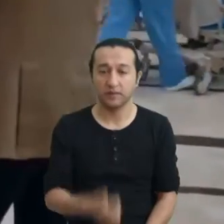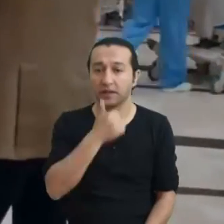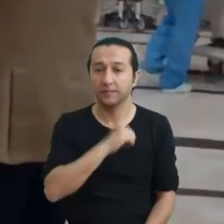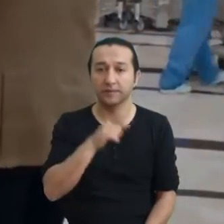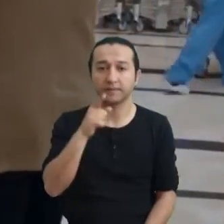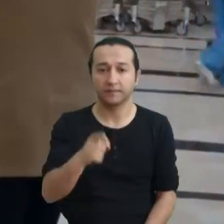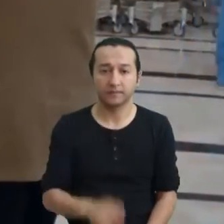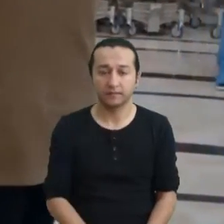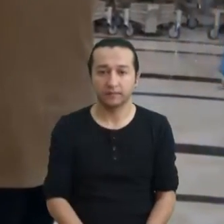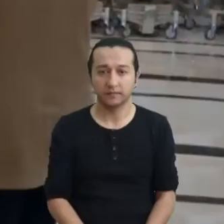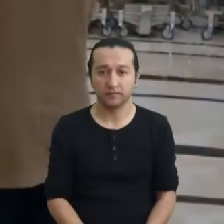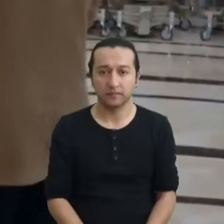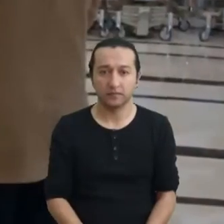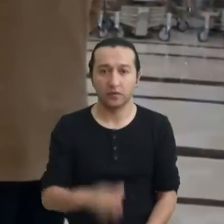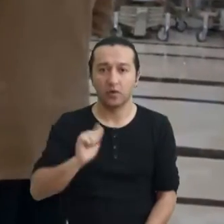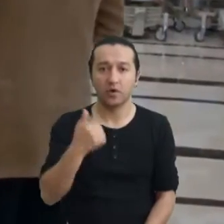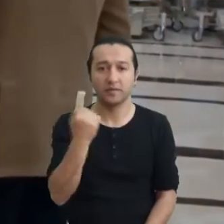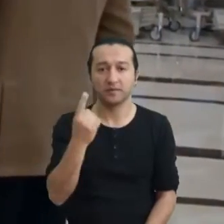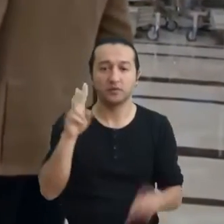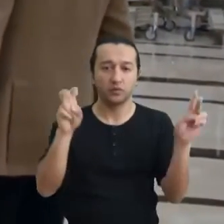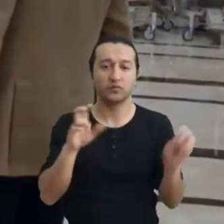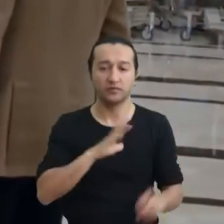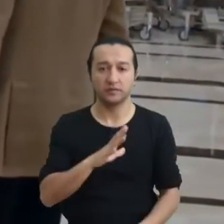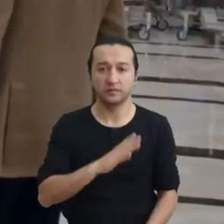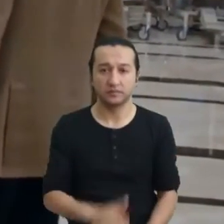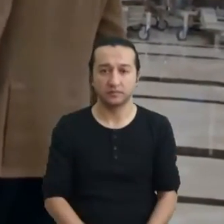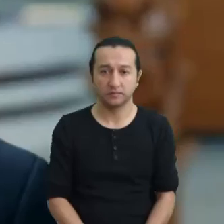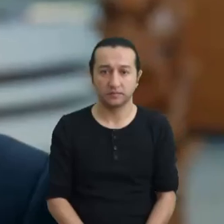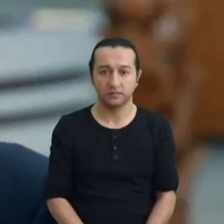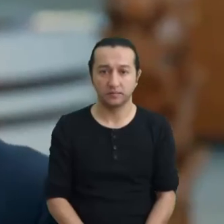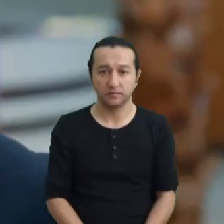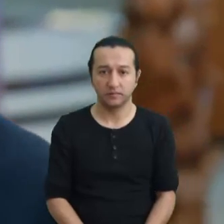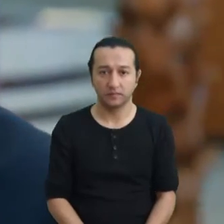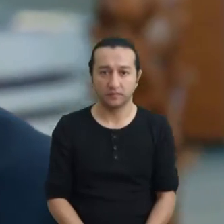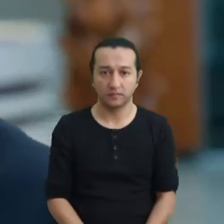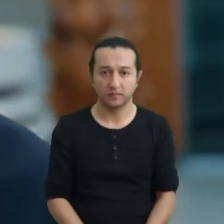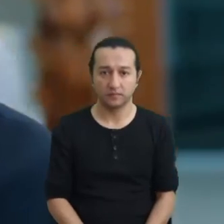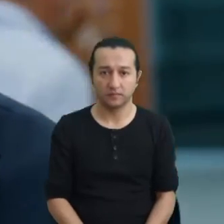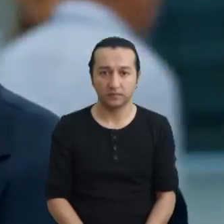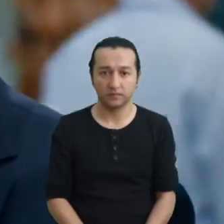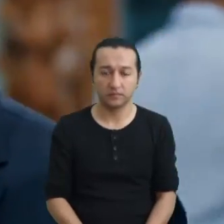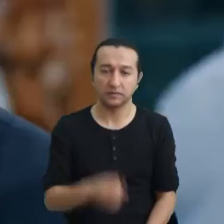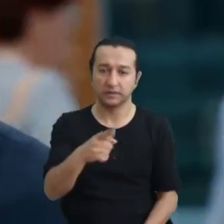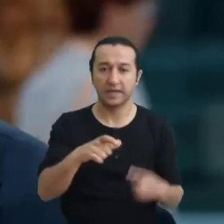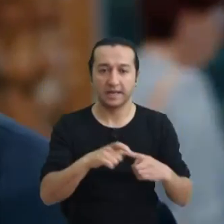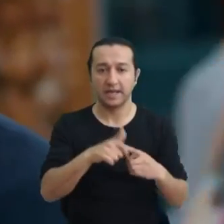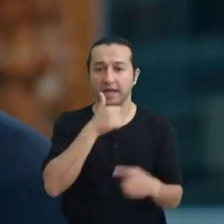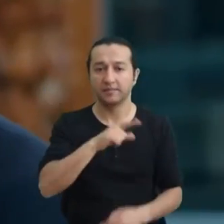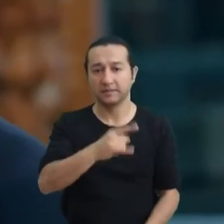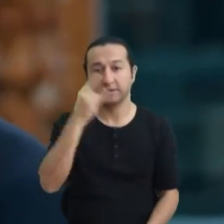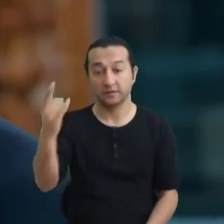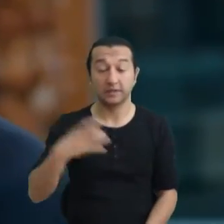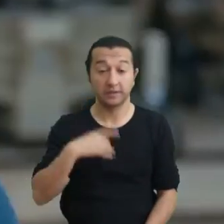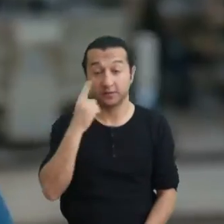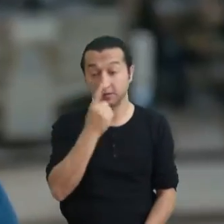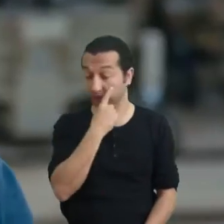Abi, önemli bir şey var. Polat Elif'e ve Erhan'a baktı. Hadi Erhan abin seni götürsün de